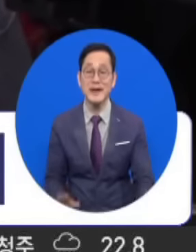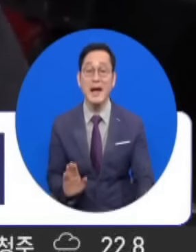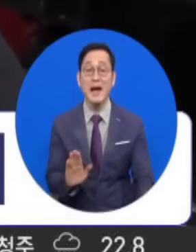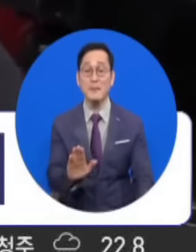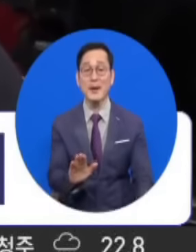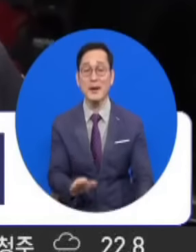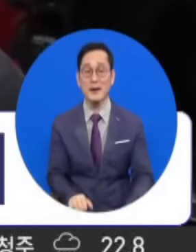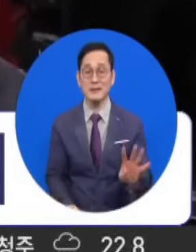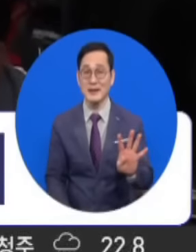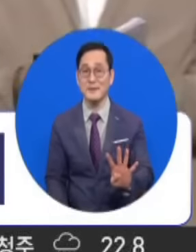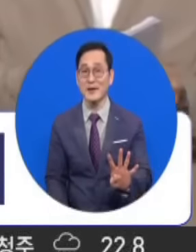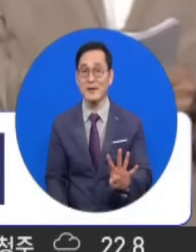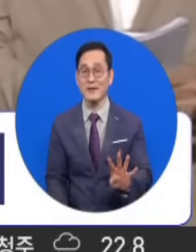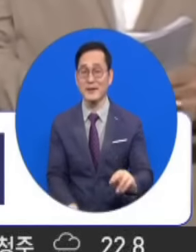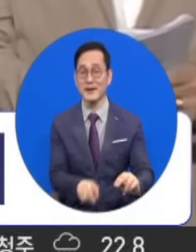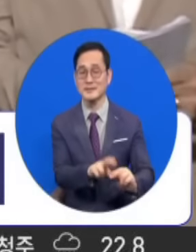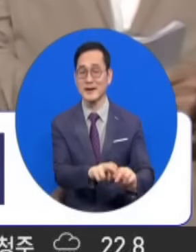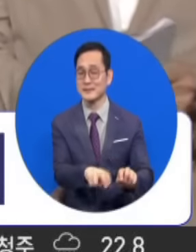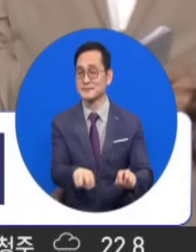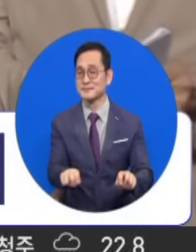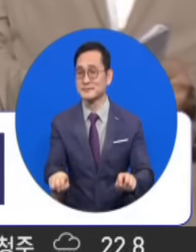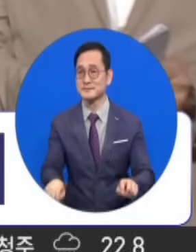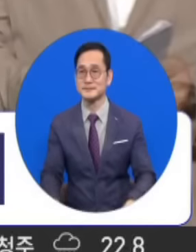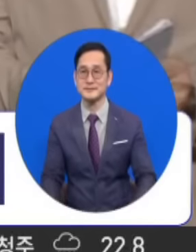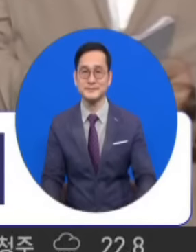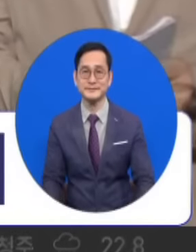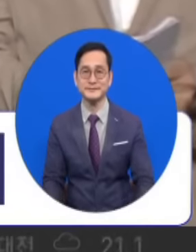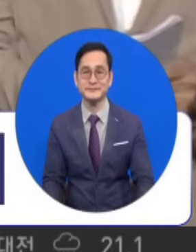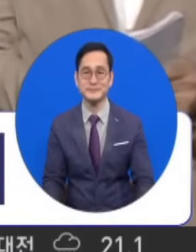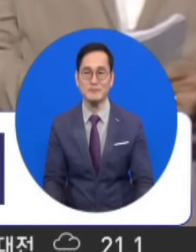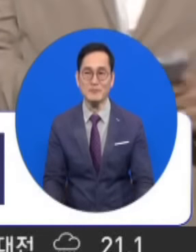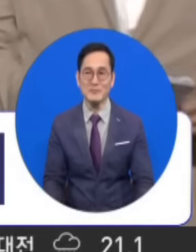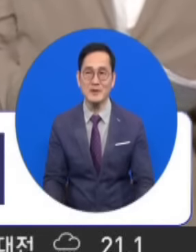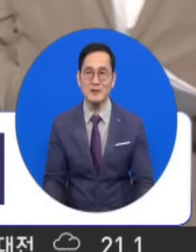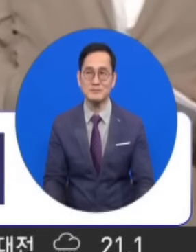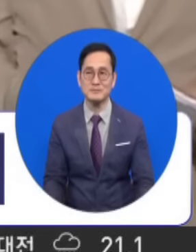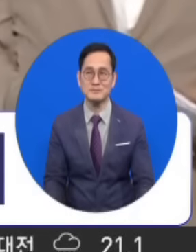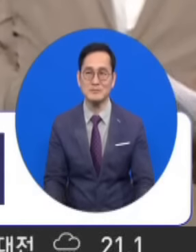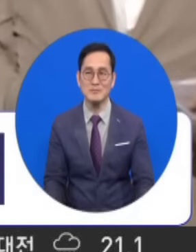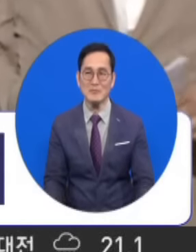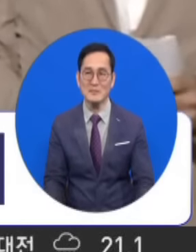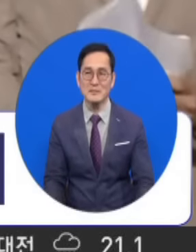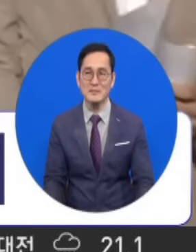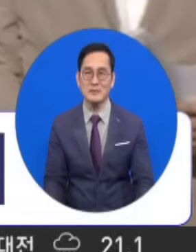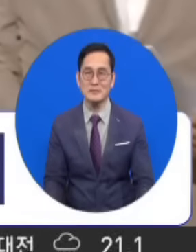후보, 윤상 후보가 나란히 네, 앉아 있는 모습도 보이고 있습니다.